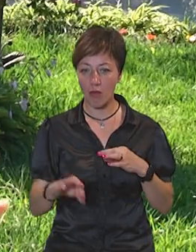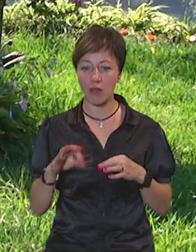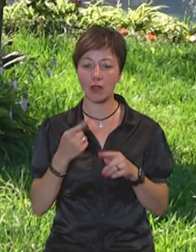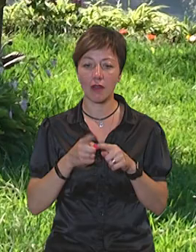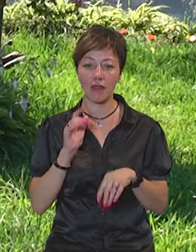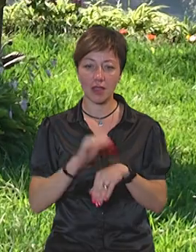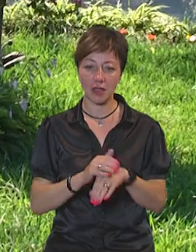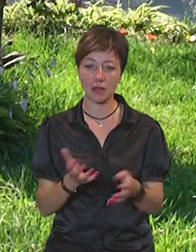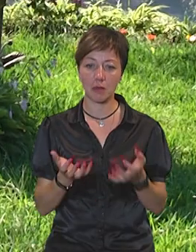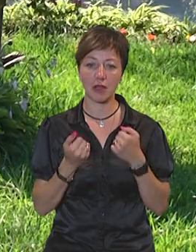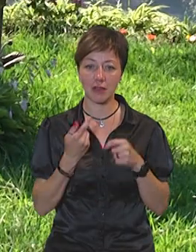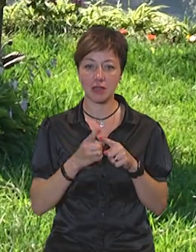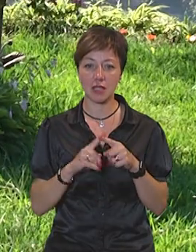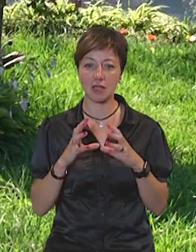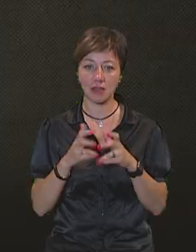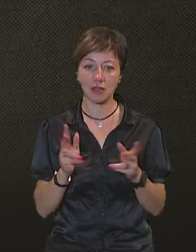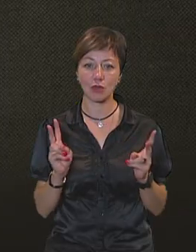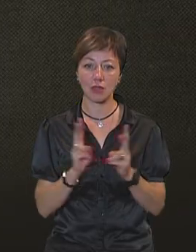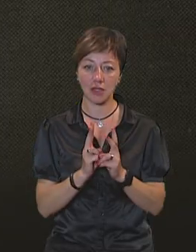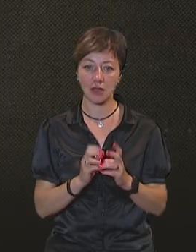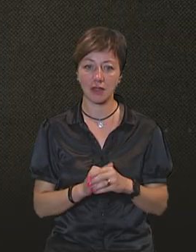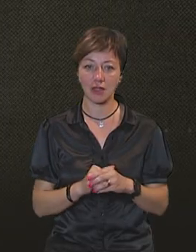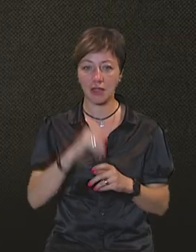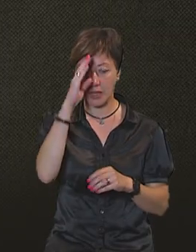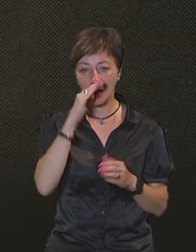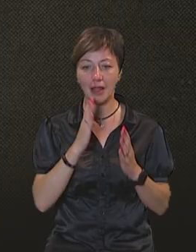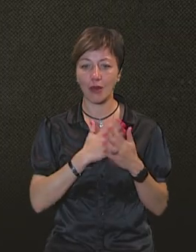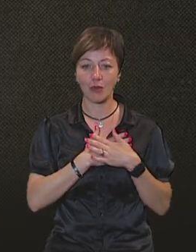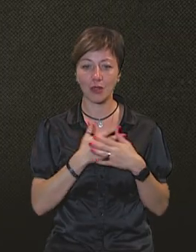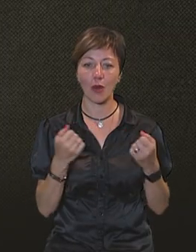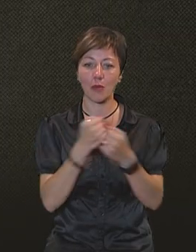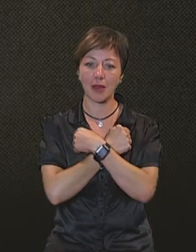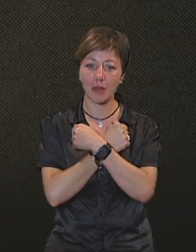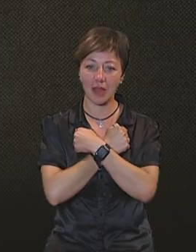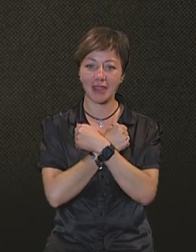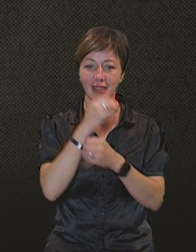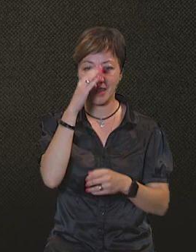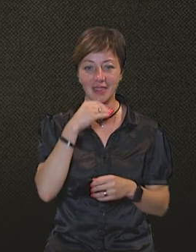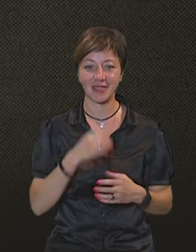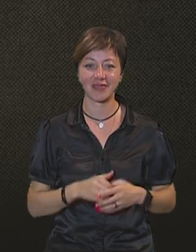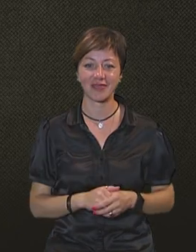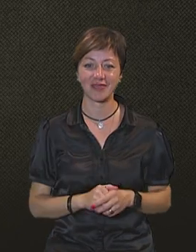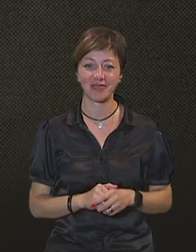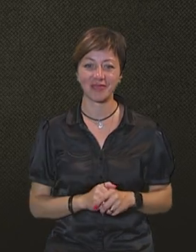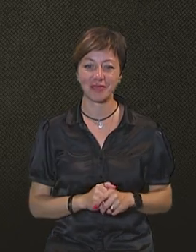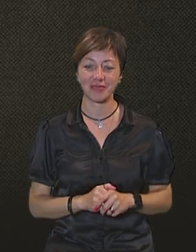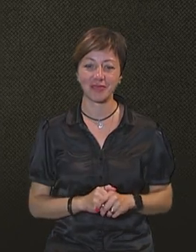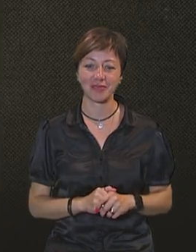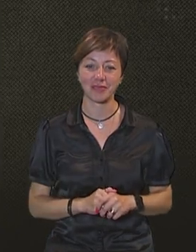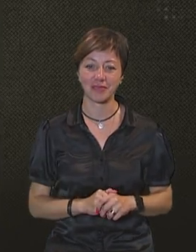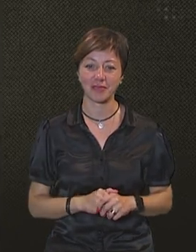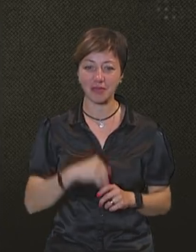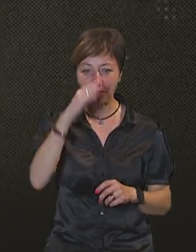його прийняв в цей світ, зустрів. Покажи, як ти татка любиш. Обійми татка, обійми отак, отак,